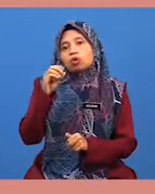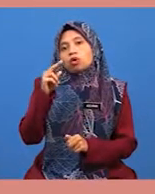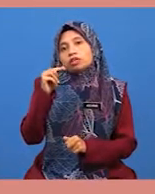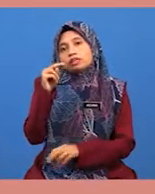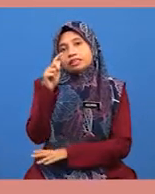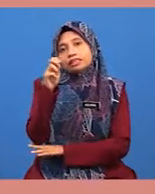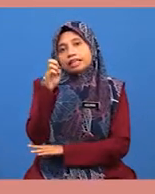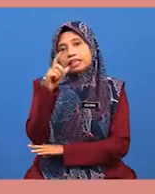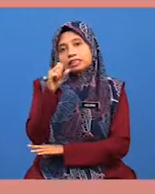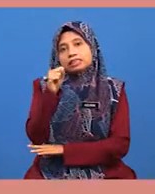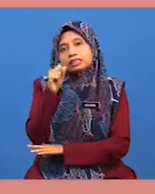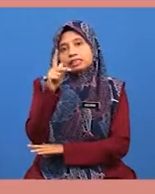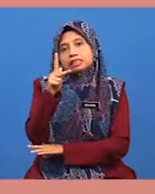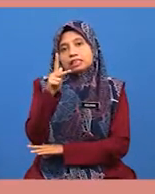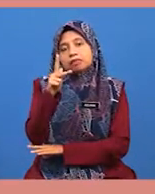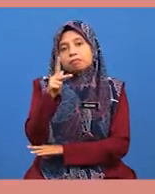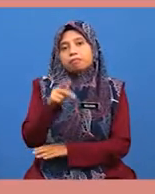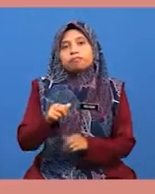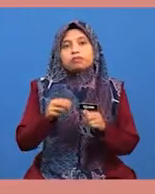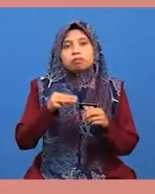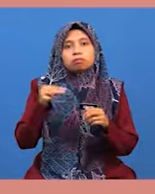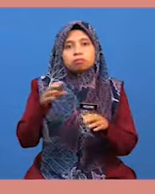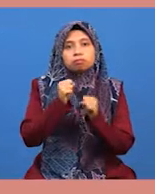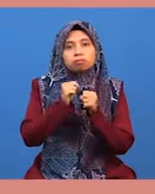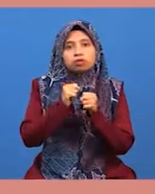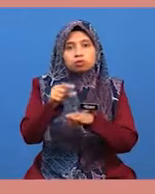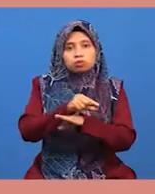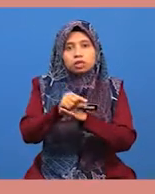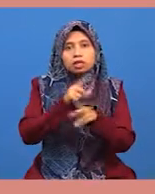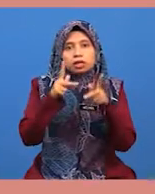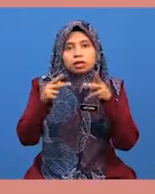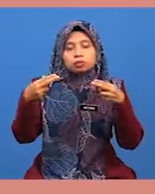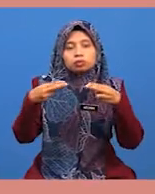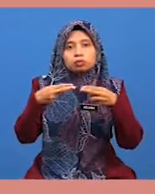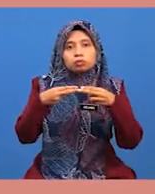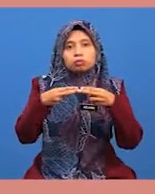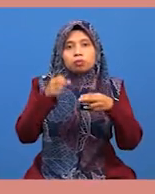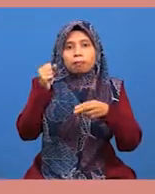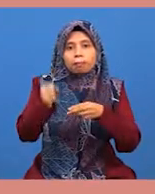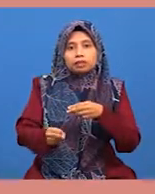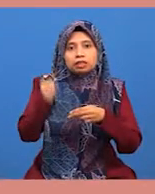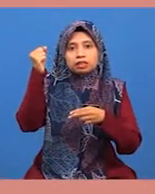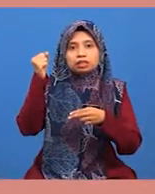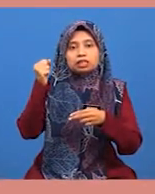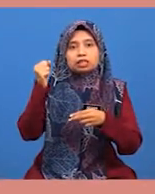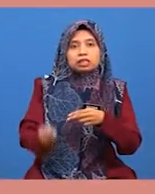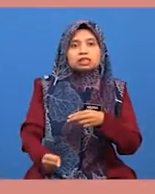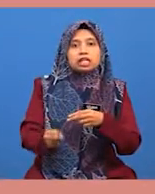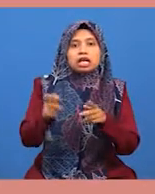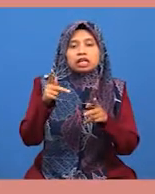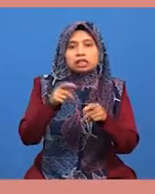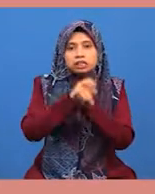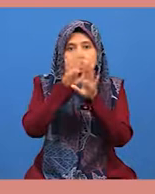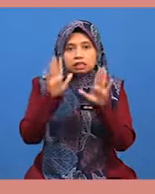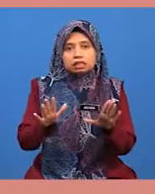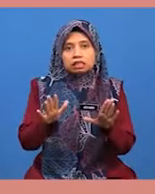menggunakan kata hubung pancangan keterangan dengan betul mengikut konteks dan membina